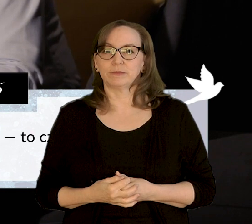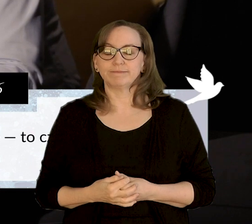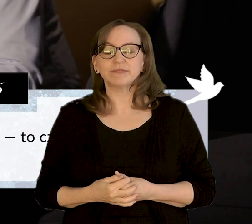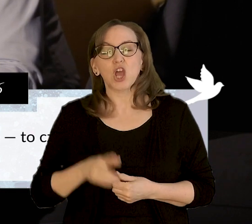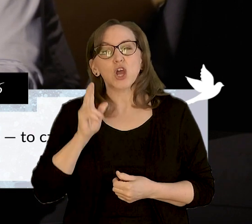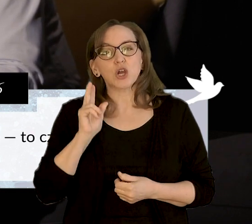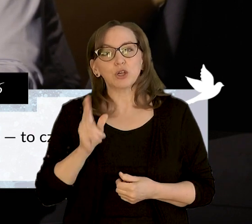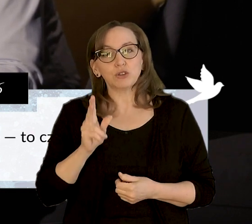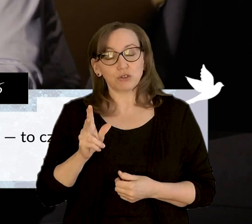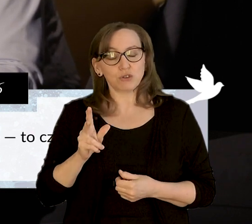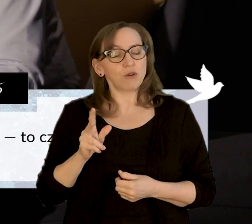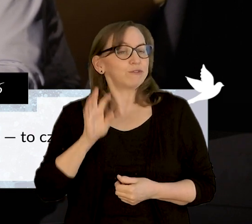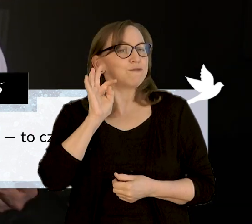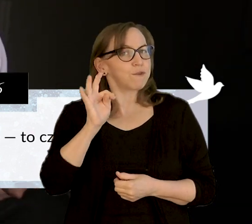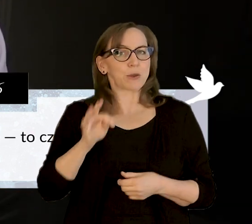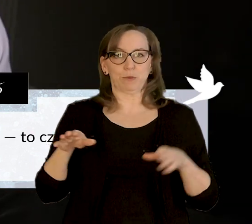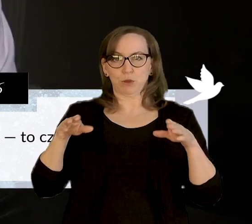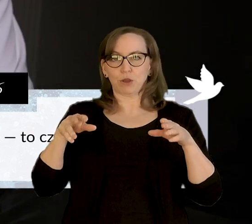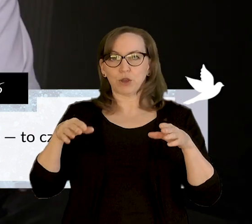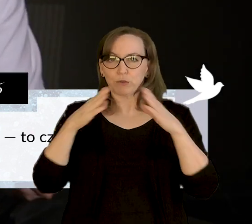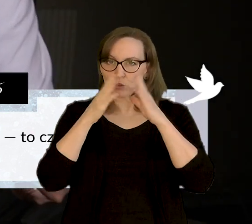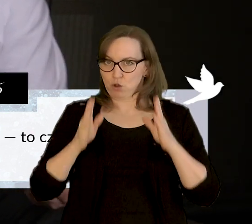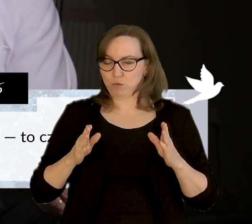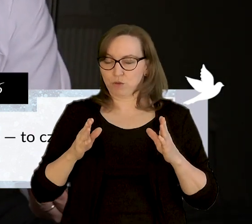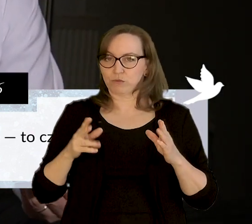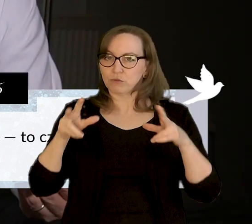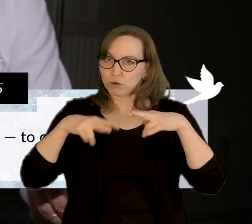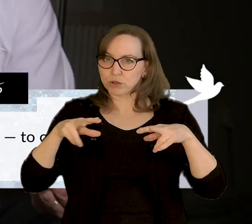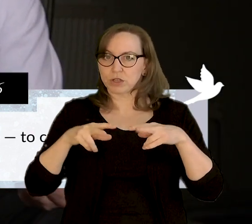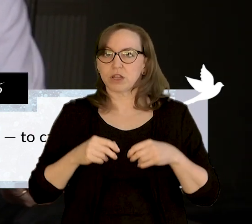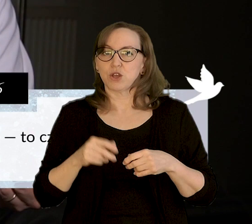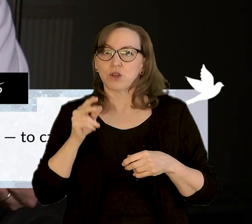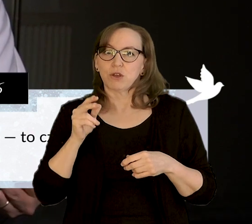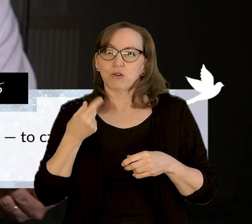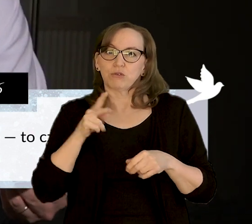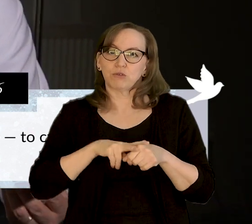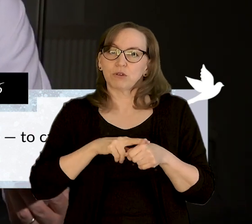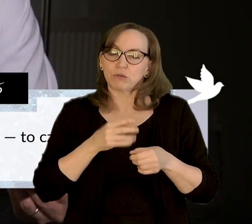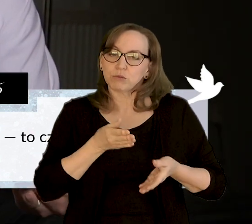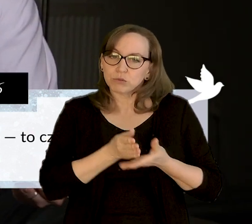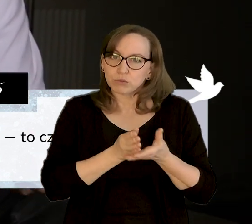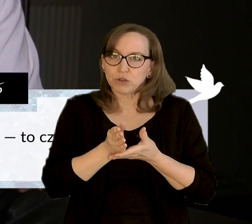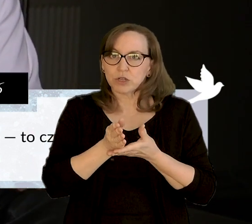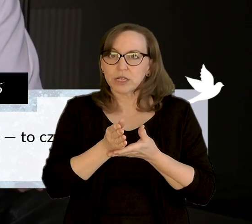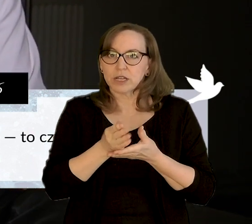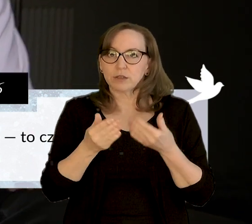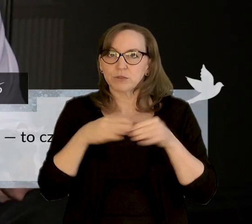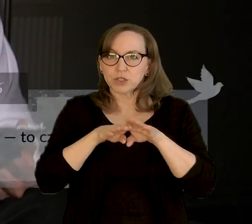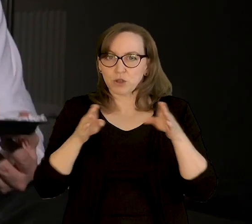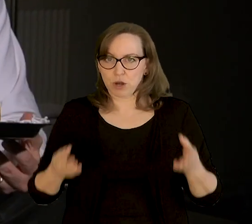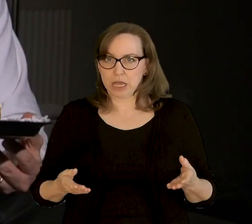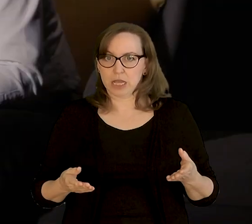Ktokolwiek w twoim domu, w twojej rodzinie odgrywa rolę tego, który dzisiaj usługuje przy stole,